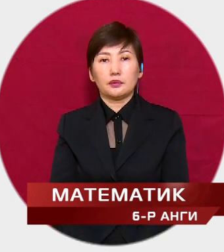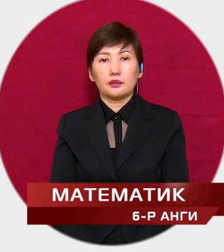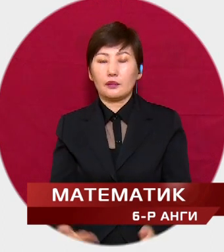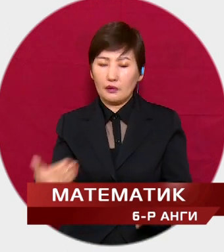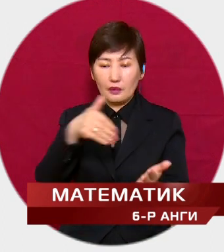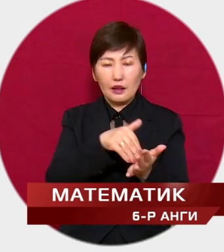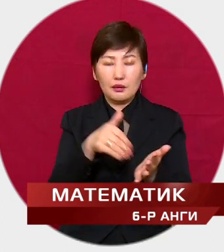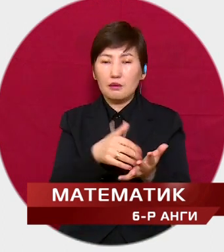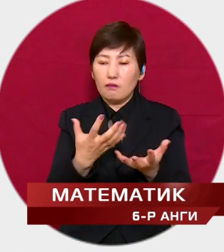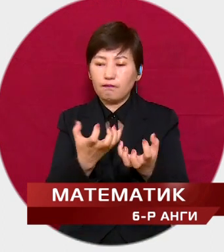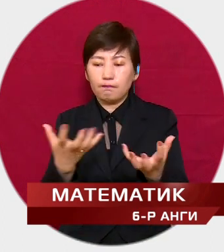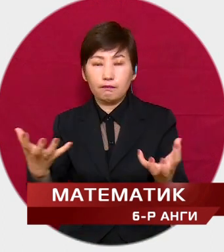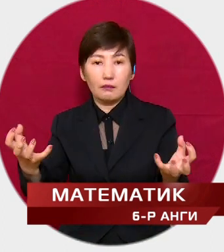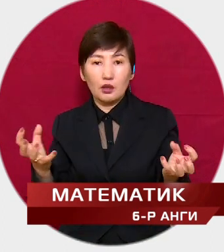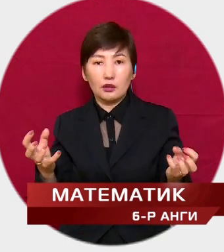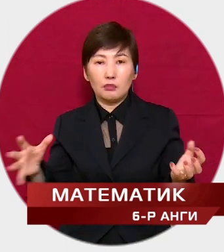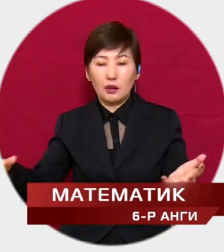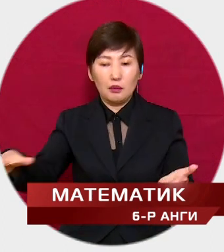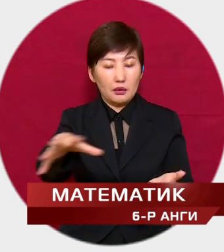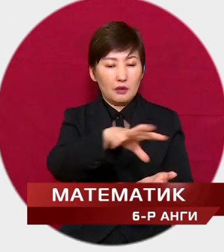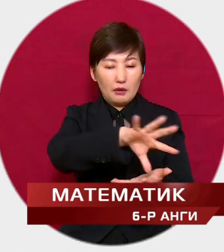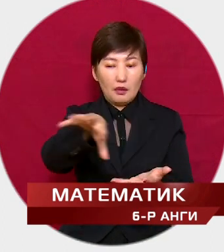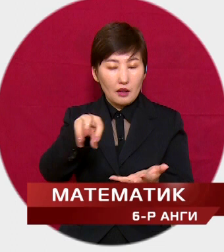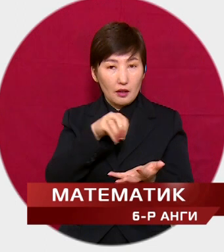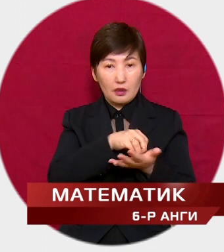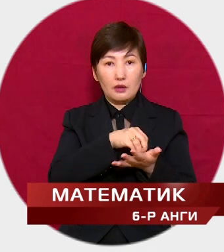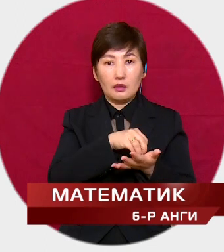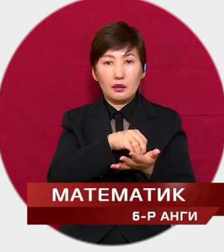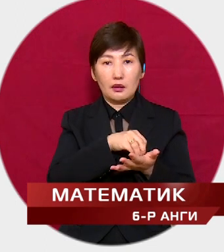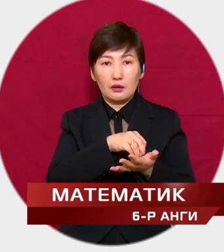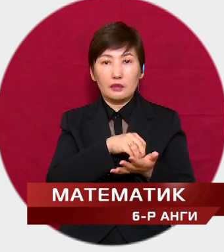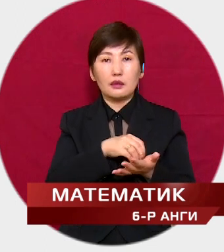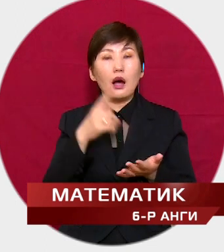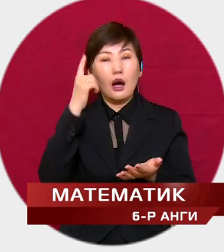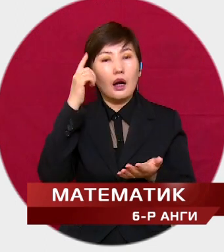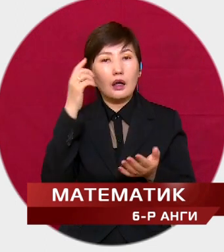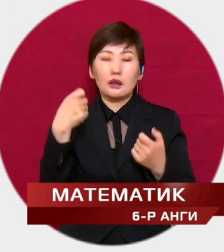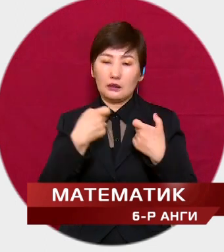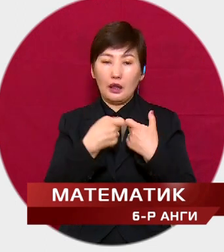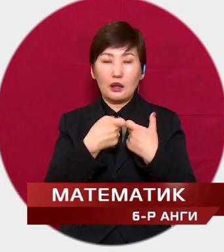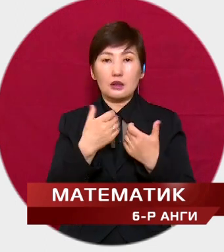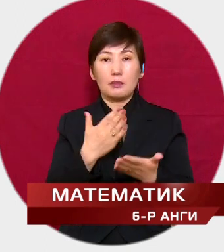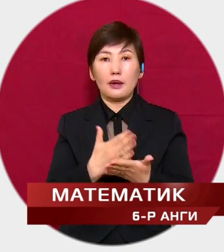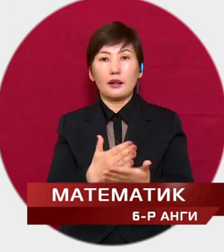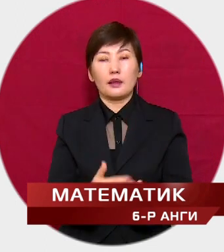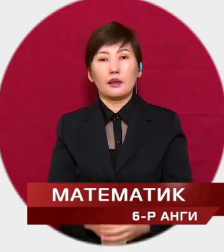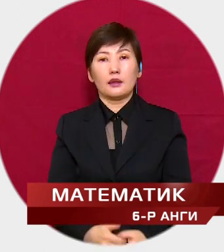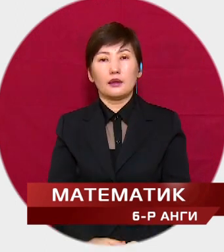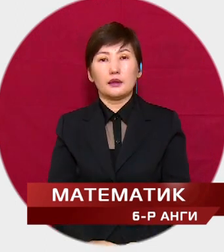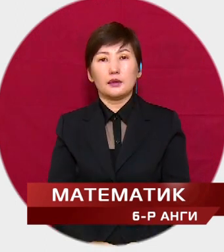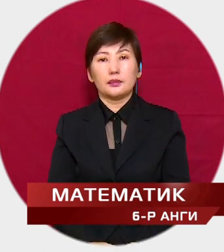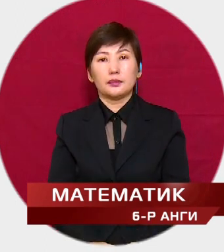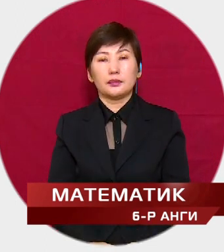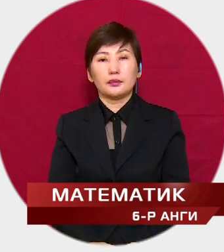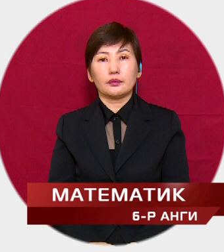тавтагдчих байгаа тийм өгдлийг бол энэ бүртгэлийн аргаар бол бүртгүүл илүү цохимжтай юм гэдгийг хүүхдүүд маань ойлгож байгаа. Тийм учраас